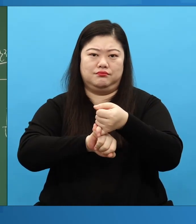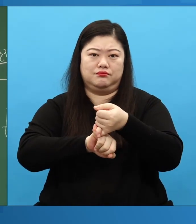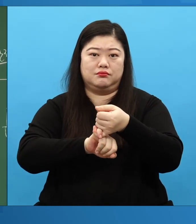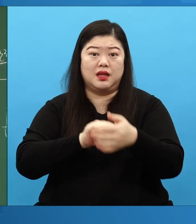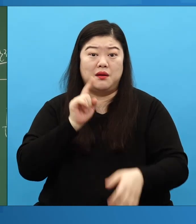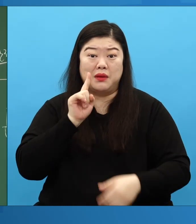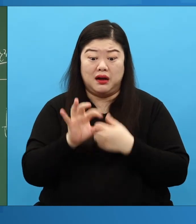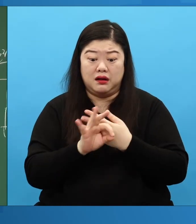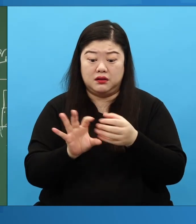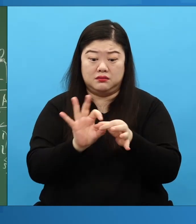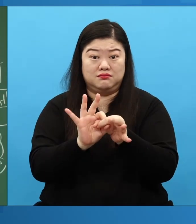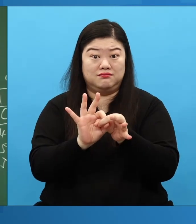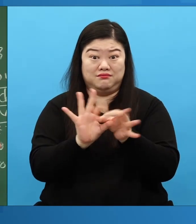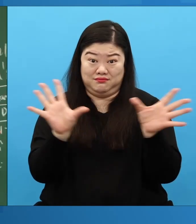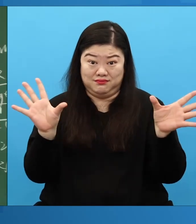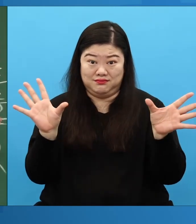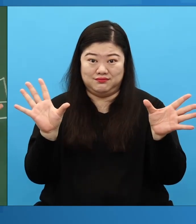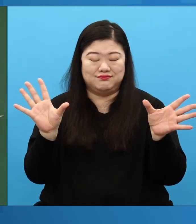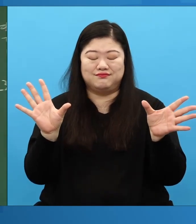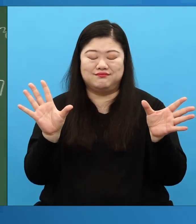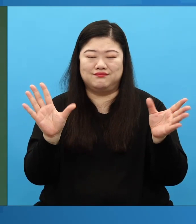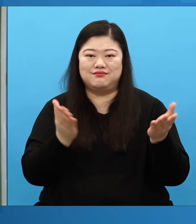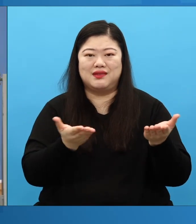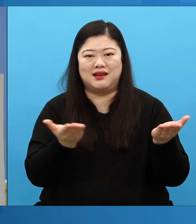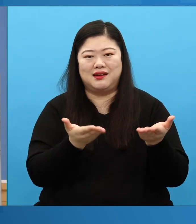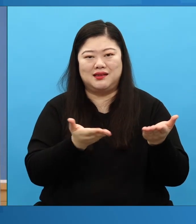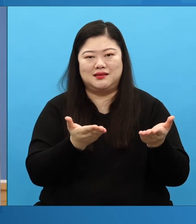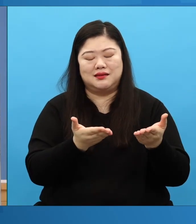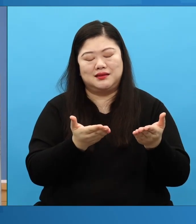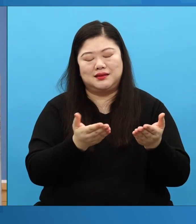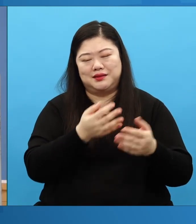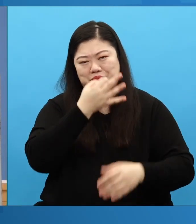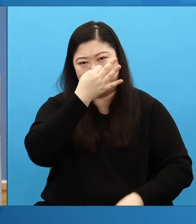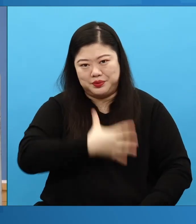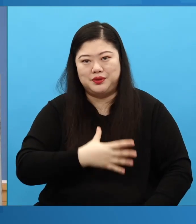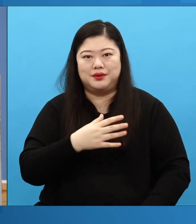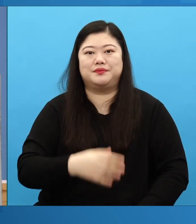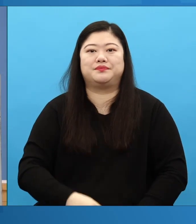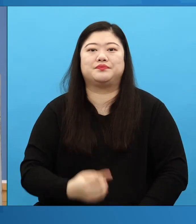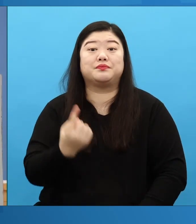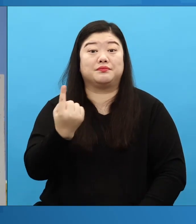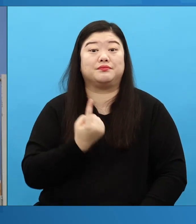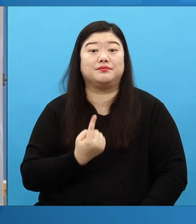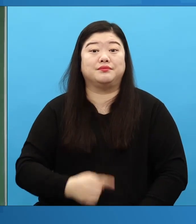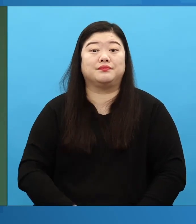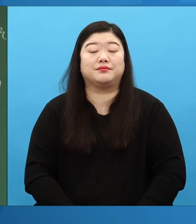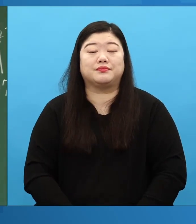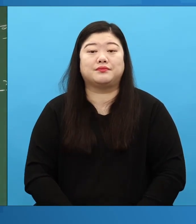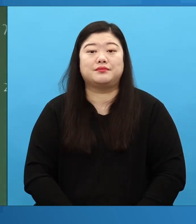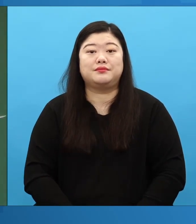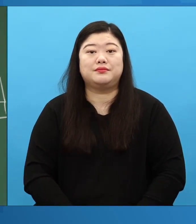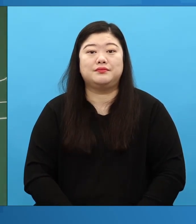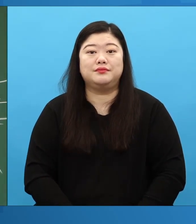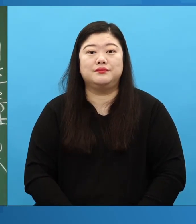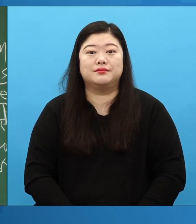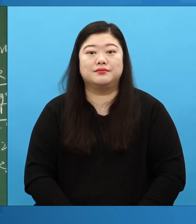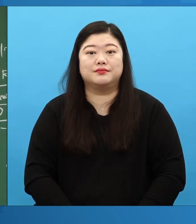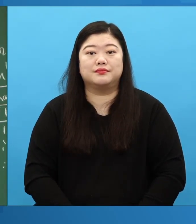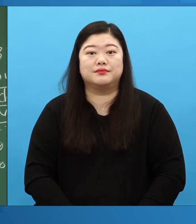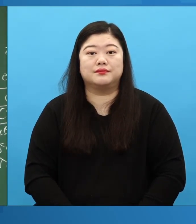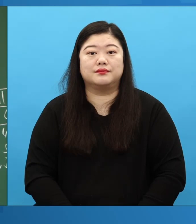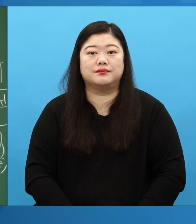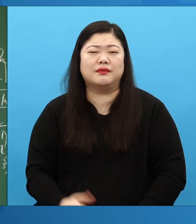sure that many of the businesses today will one day disappear. 이거하고 맞아야 되죠. But it has to align with 237. 옛날에